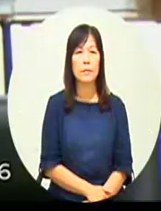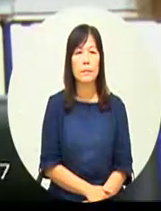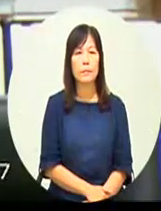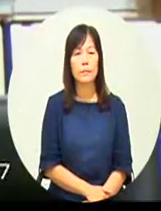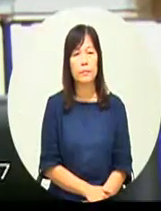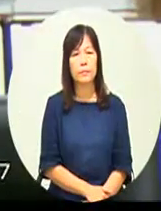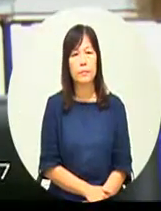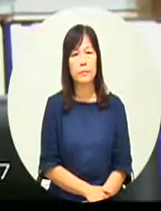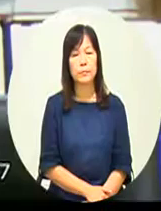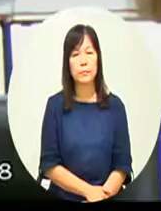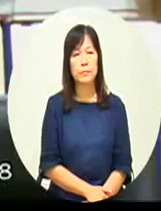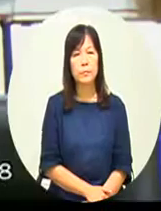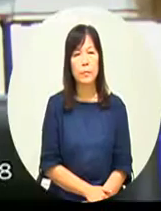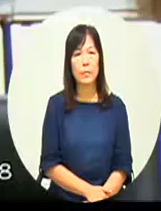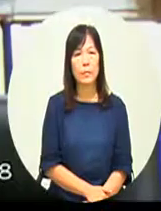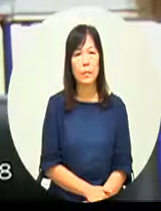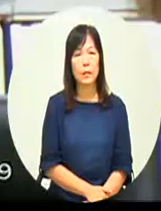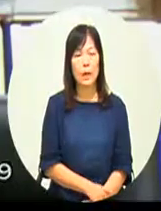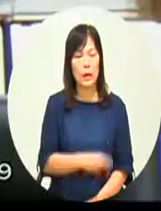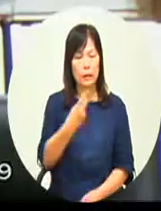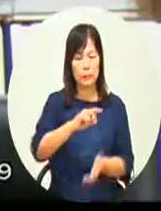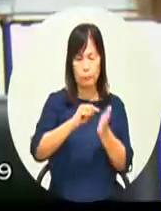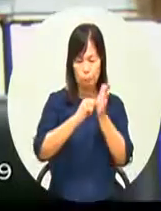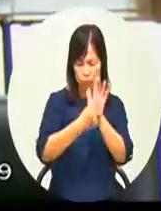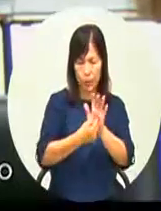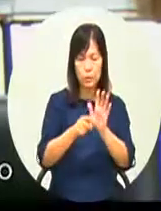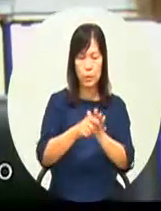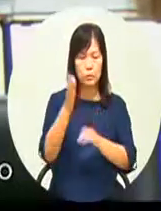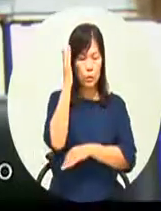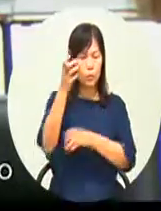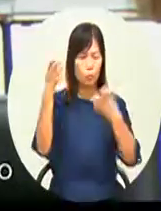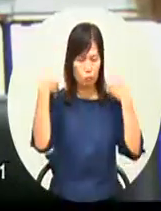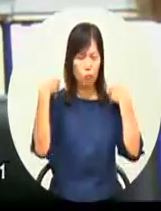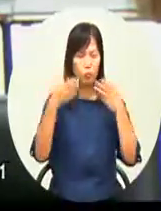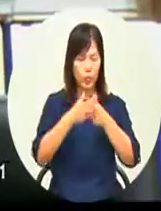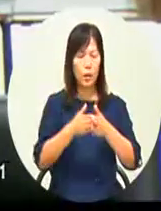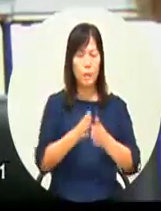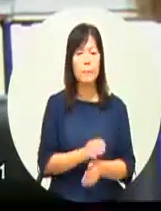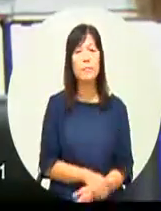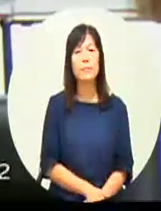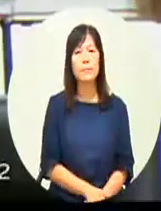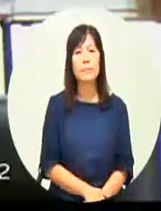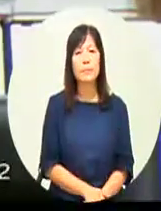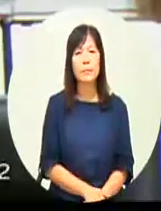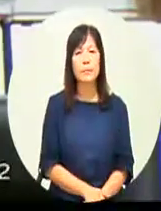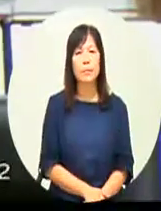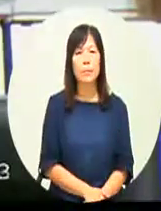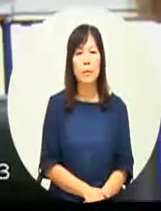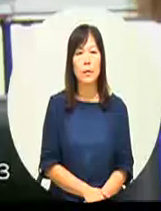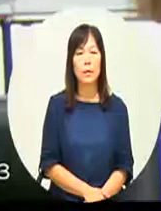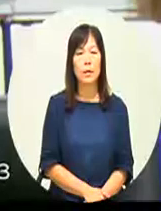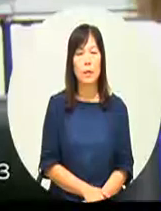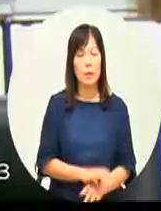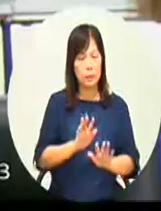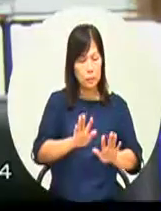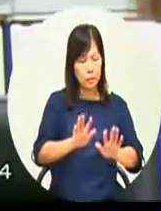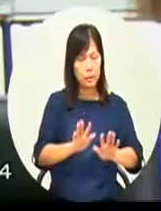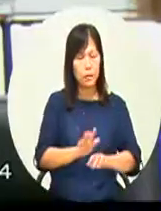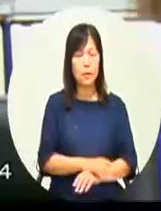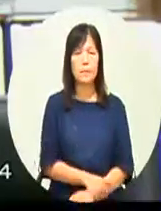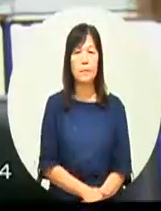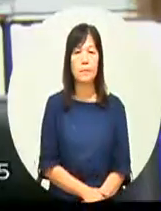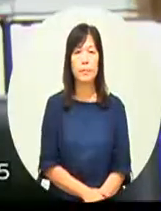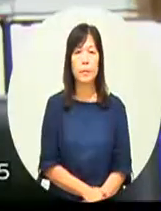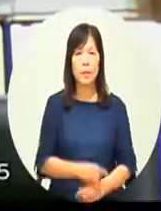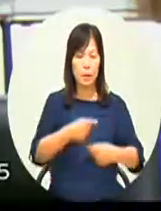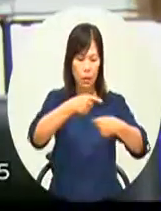要再现，这个是政府的责任。而当前 南